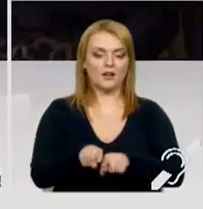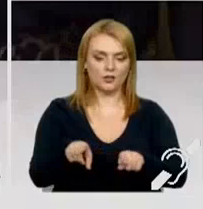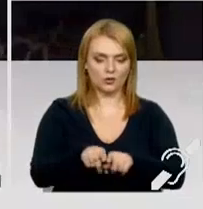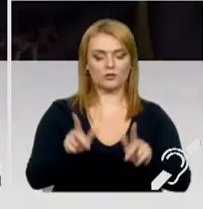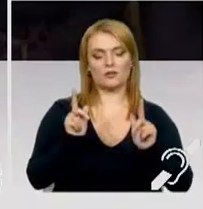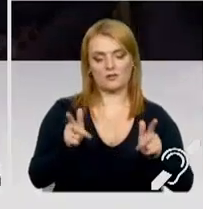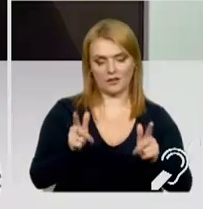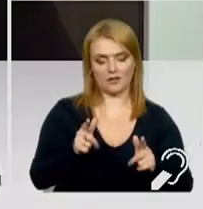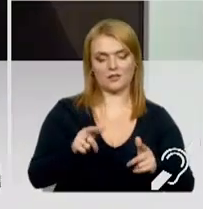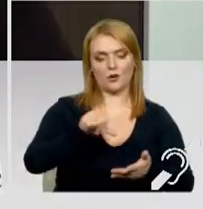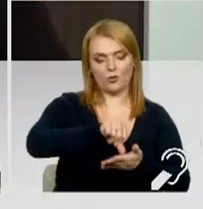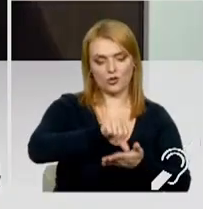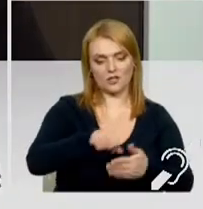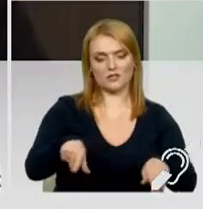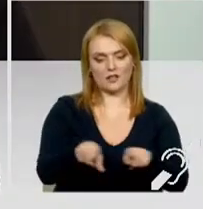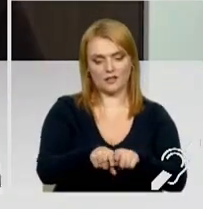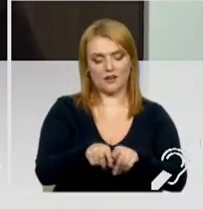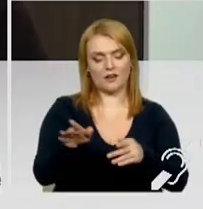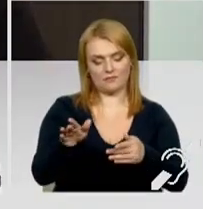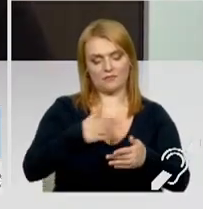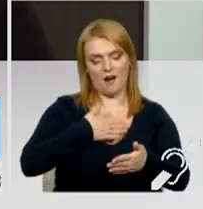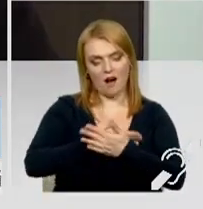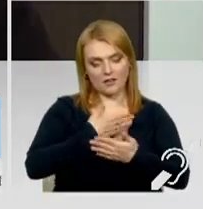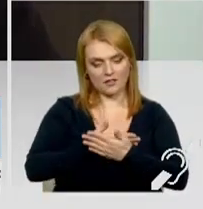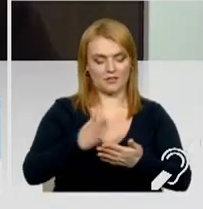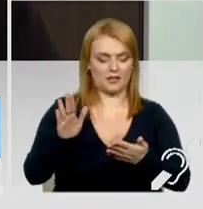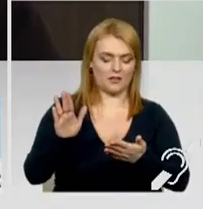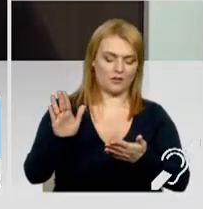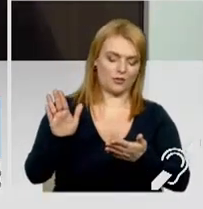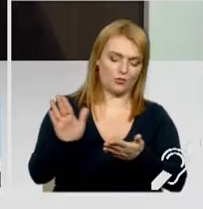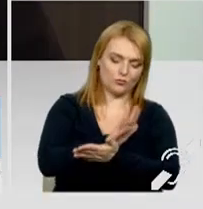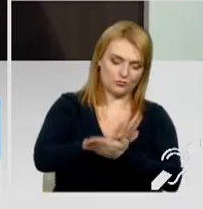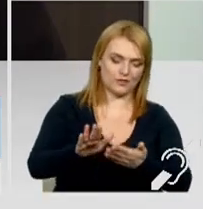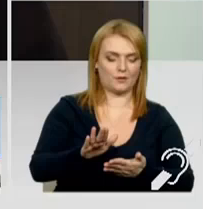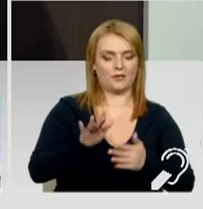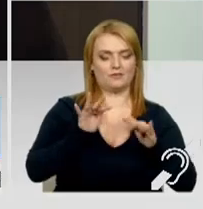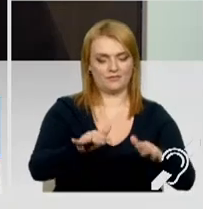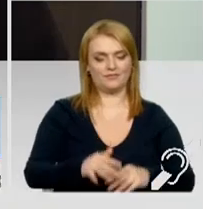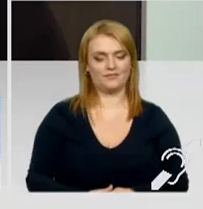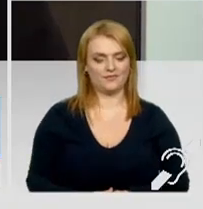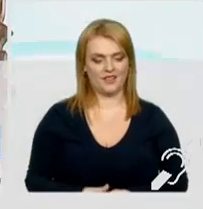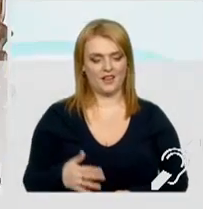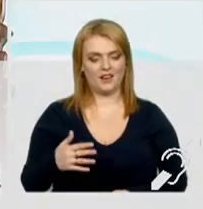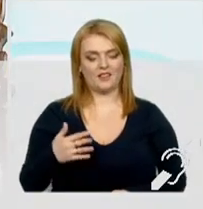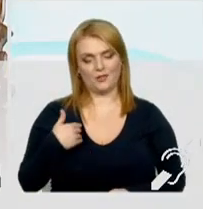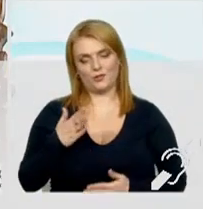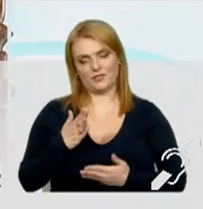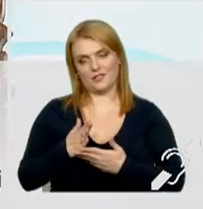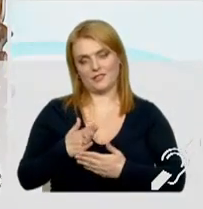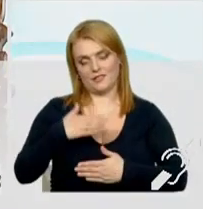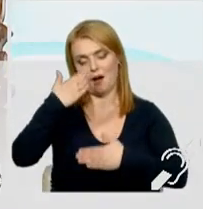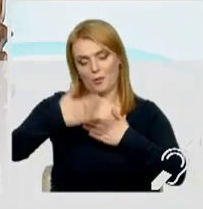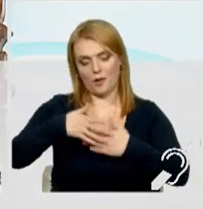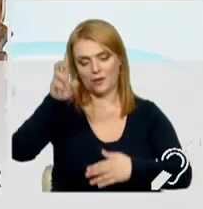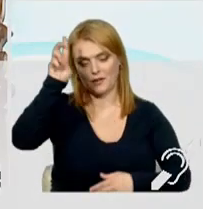în activități civice. Fiind foarte apropiată de Dumnezeu, cred că vreau să am alături tineri care și ei au aceeași